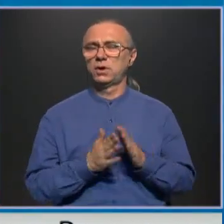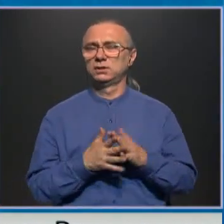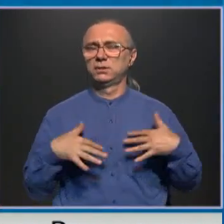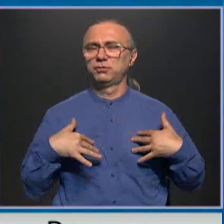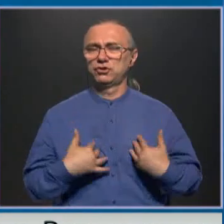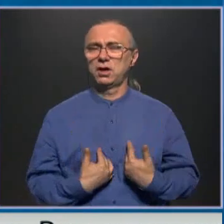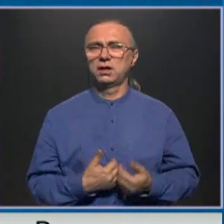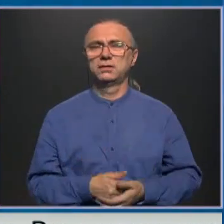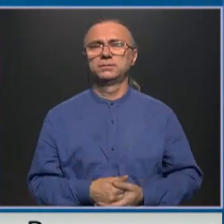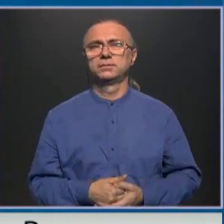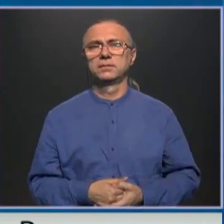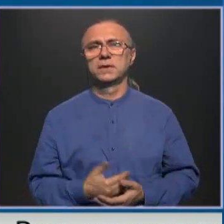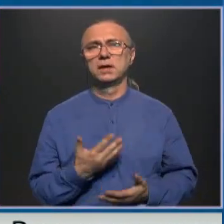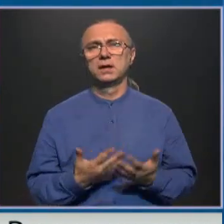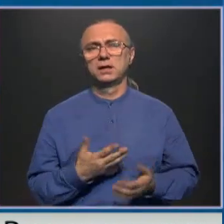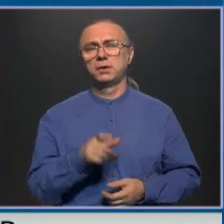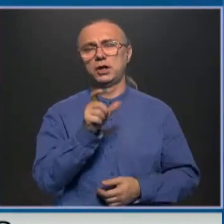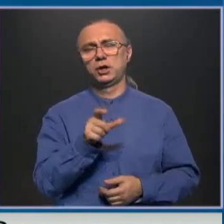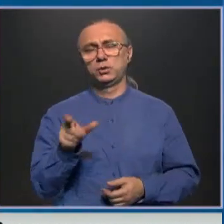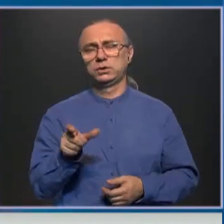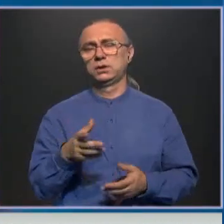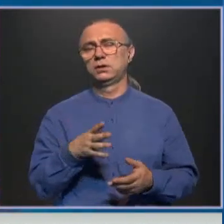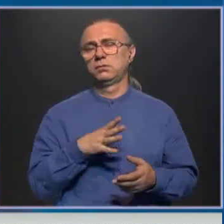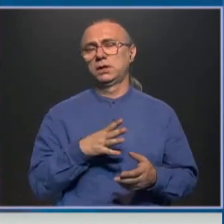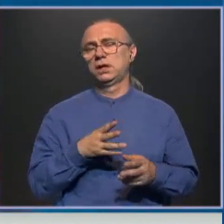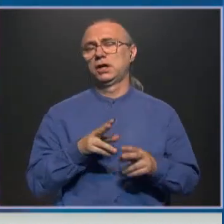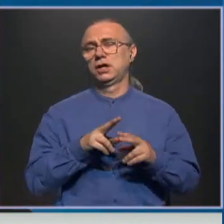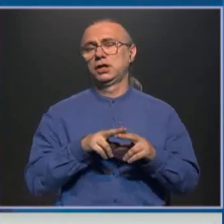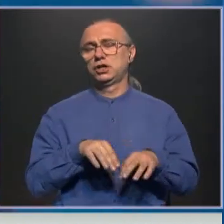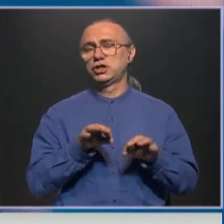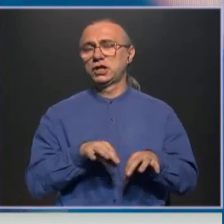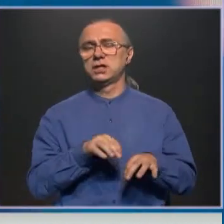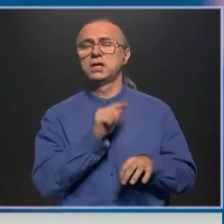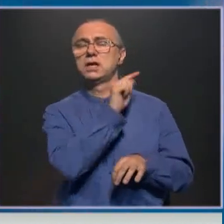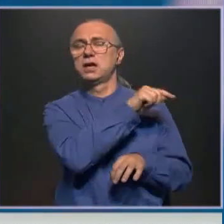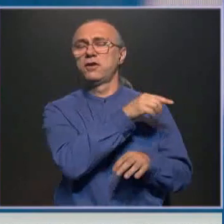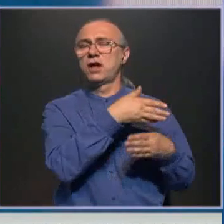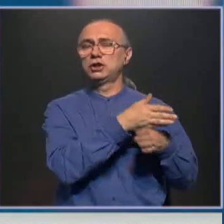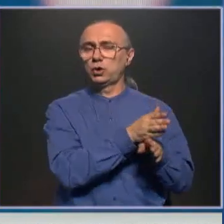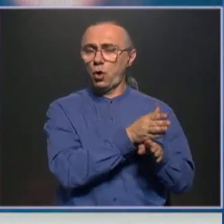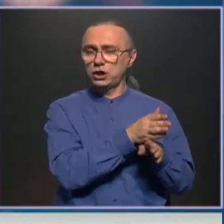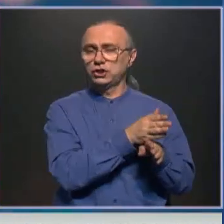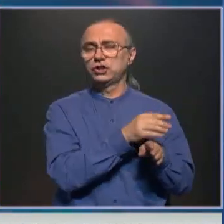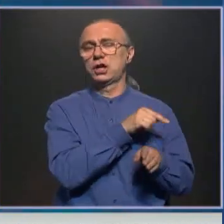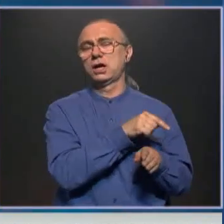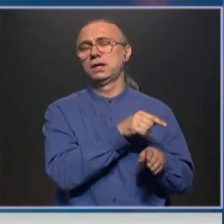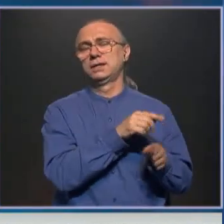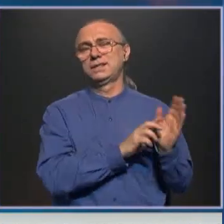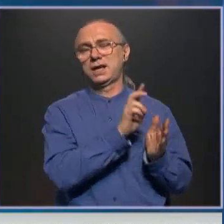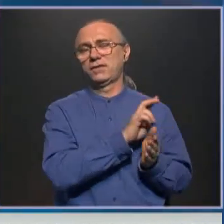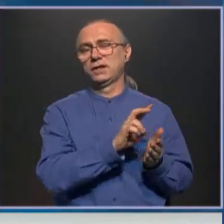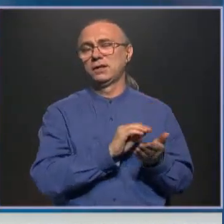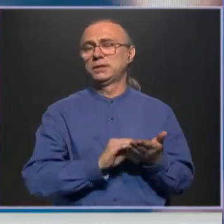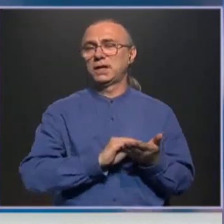бы люди были якобы крещены в раскольничьей группировке, то, конечно, писать записки было бы нельзя. Потому что